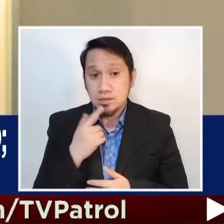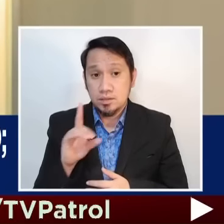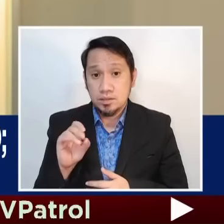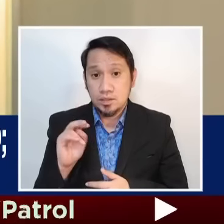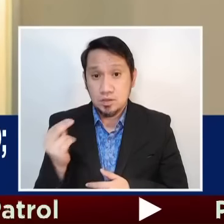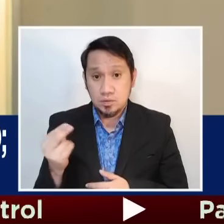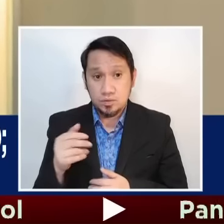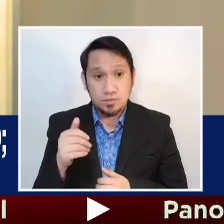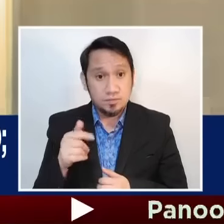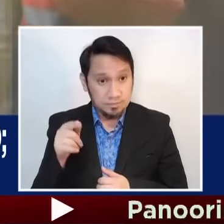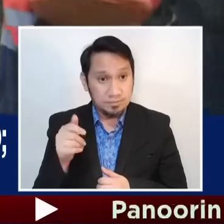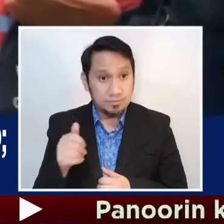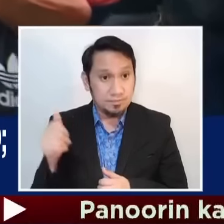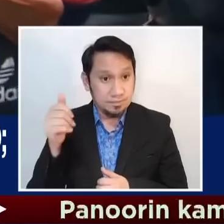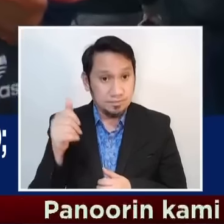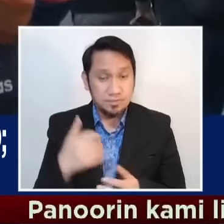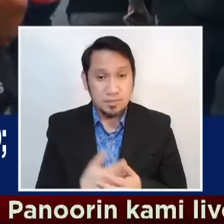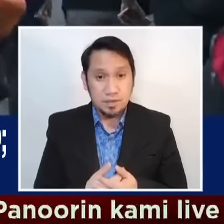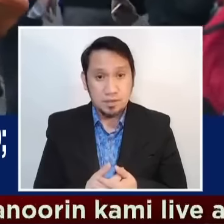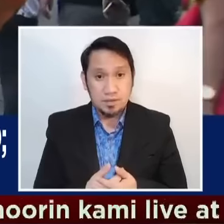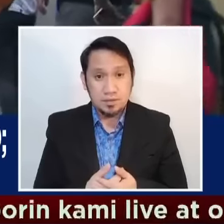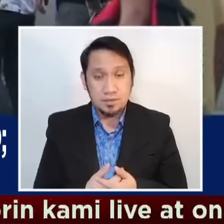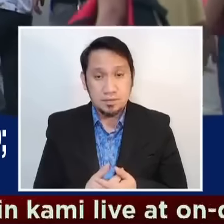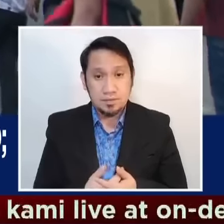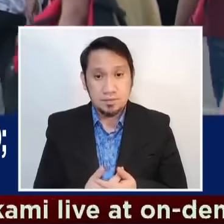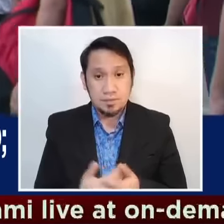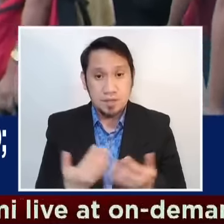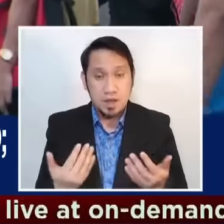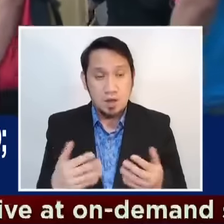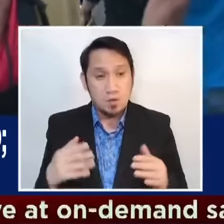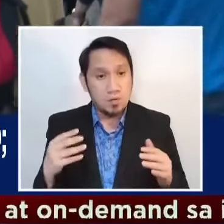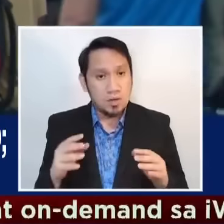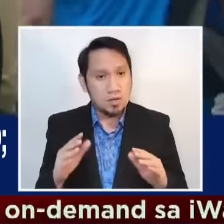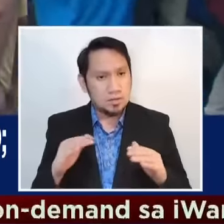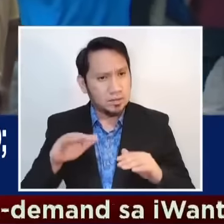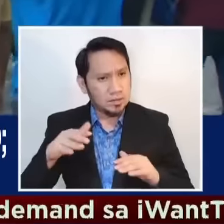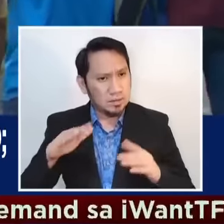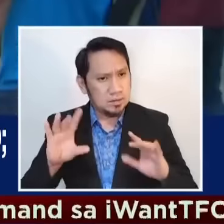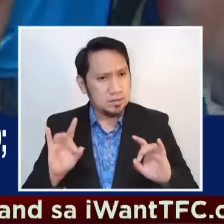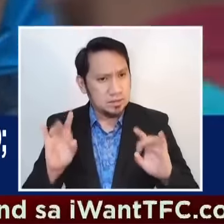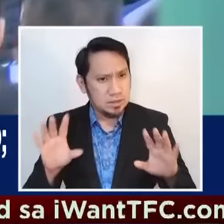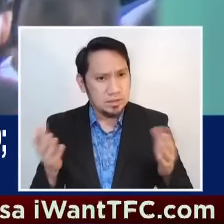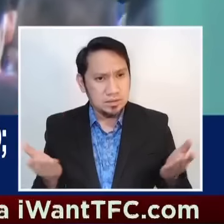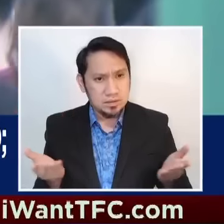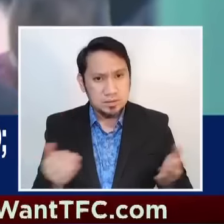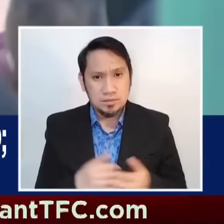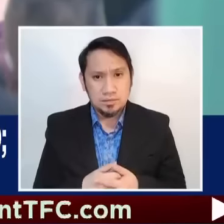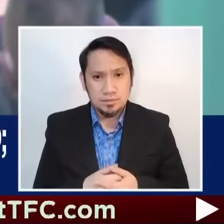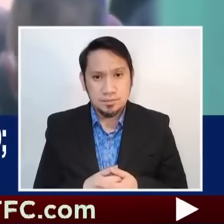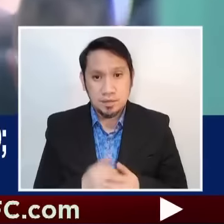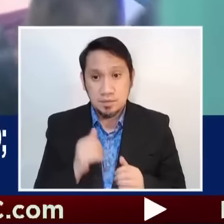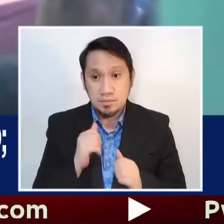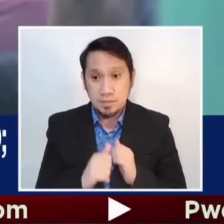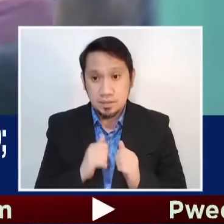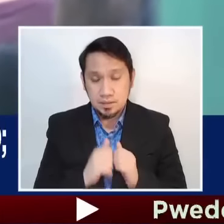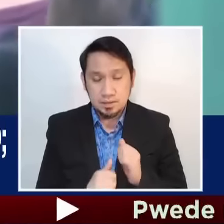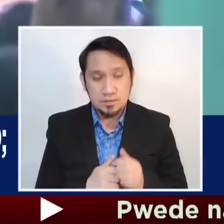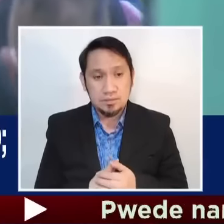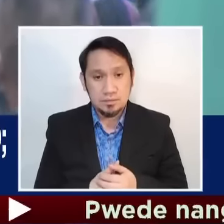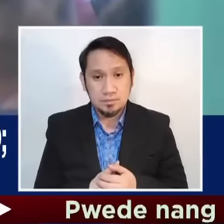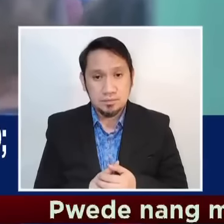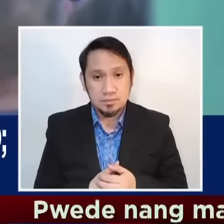Yusek Maria Rosario Vergere, umakyat na sa moderate risk ang average daily attack rate sa Metro Manila. Ibig sabihin, pumalo